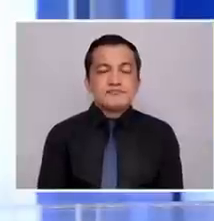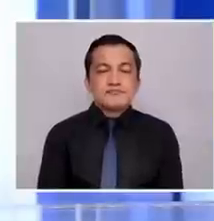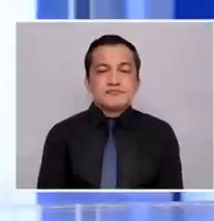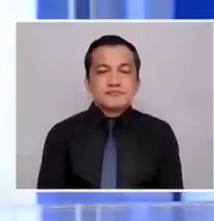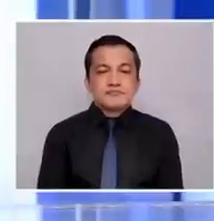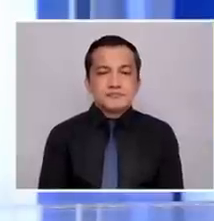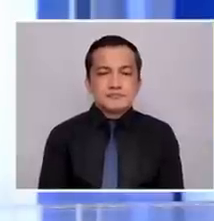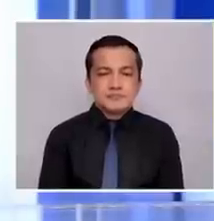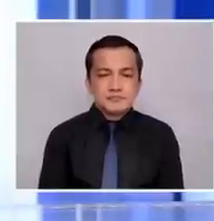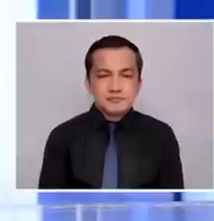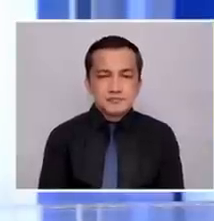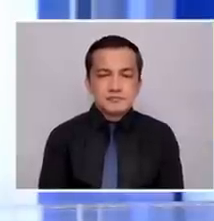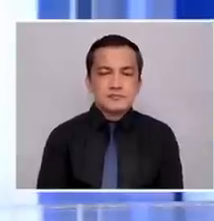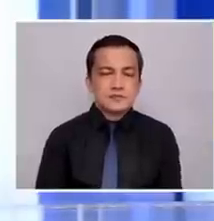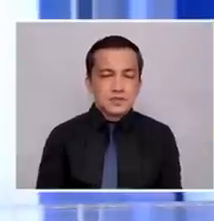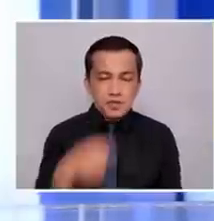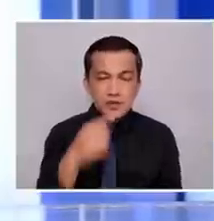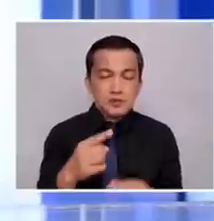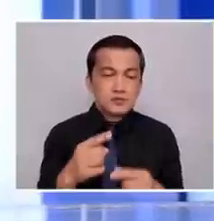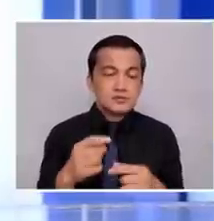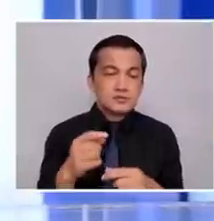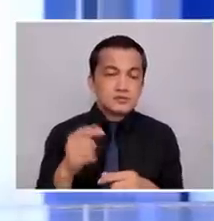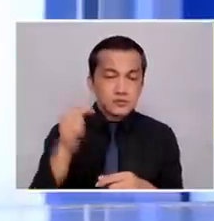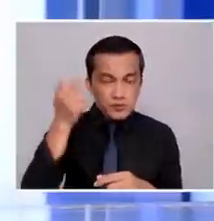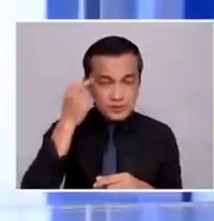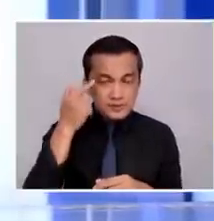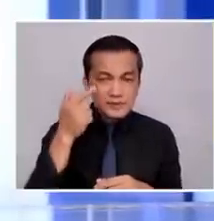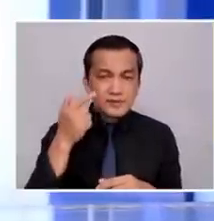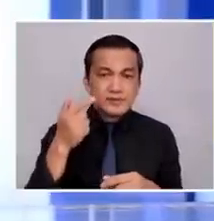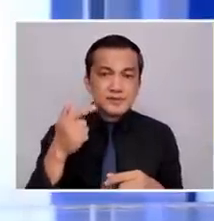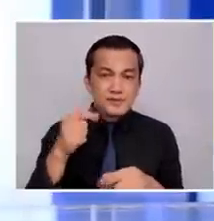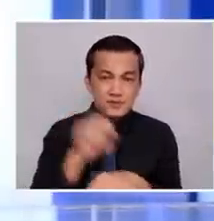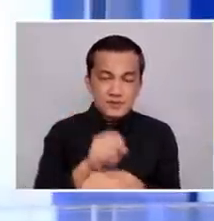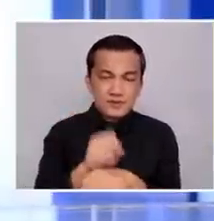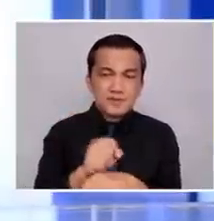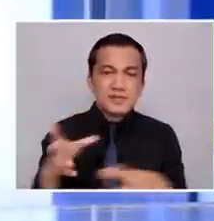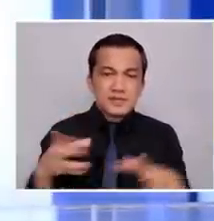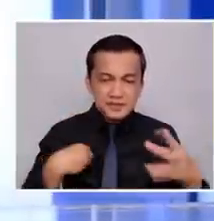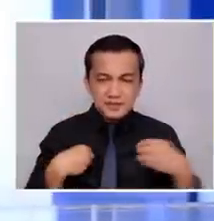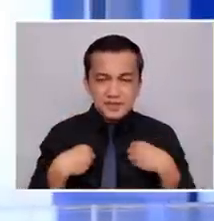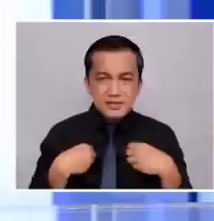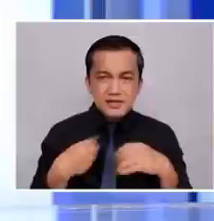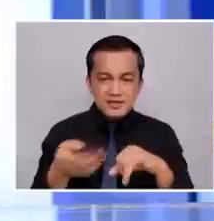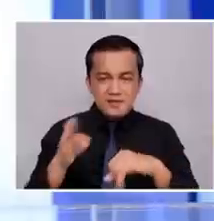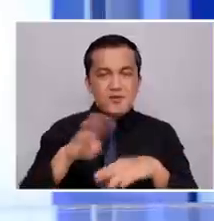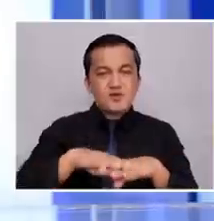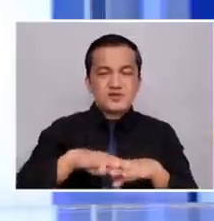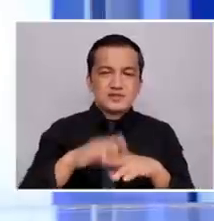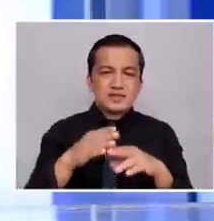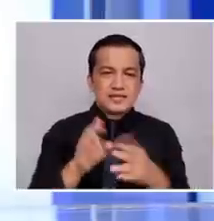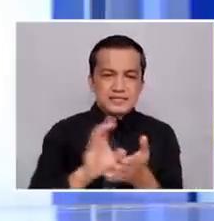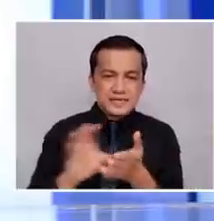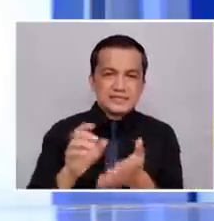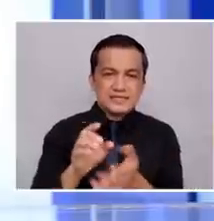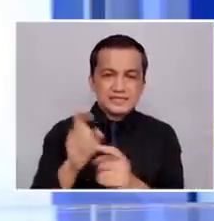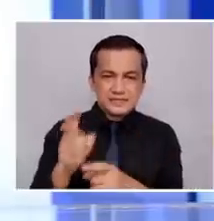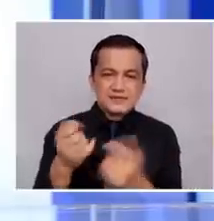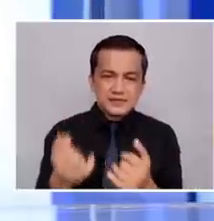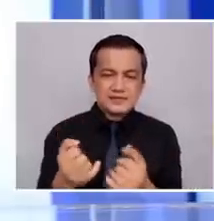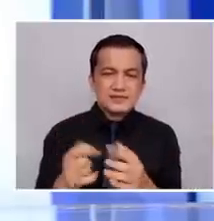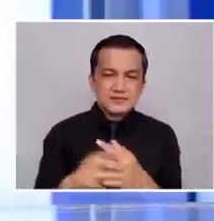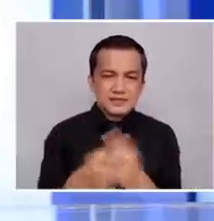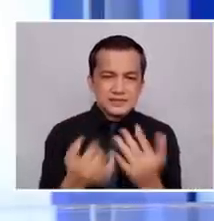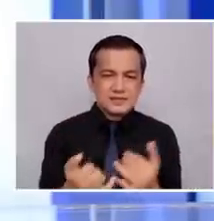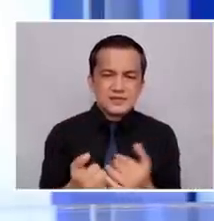Matatanggap na ng mga kawanin ng gobyerno ang kanilang year-end bonus at cash gift simula ngayong araw. Pero hiling ng ilang labor